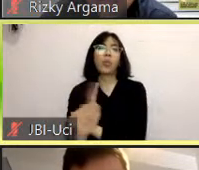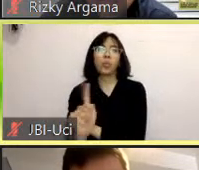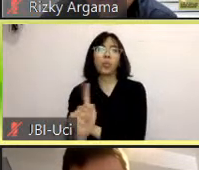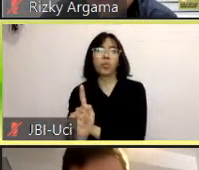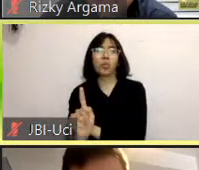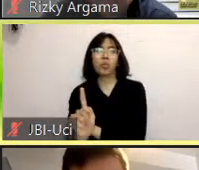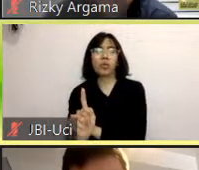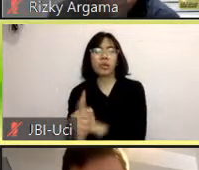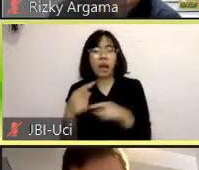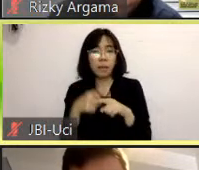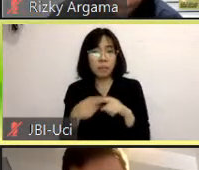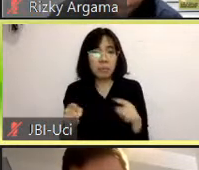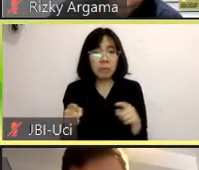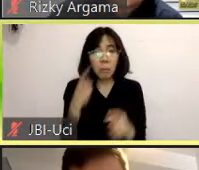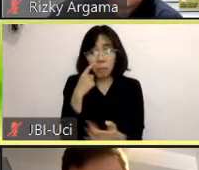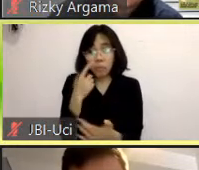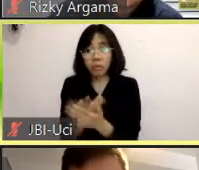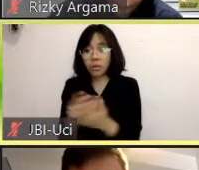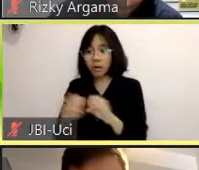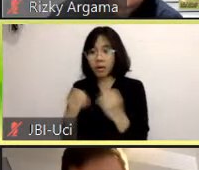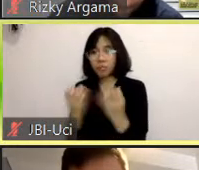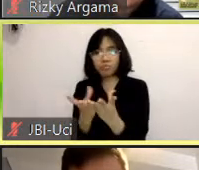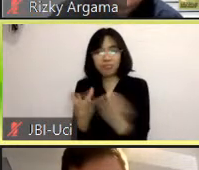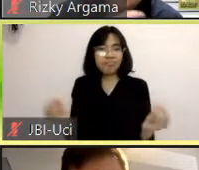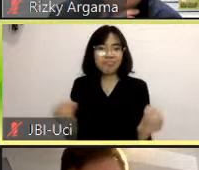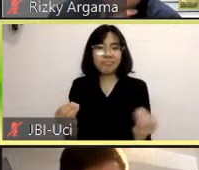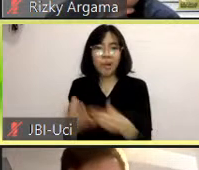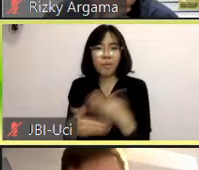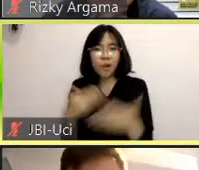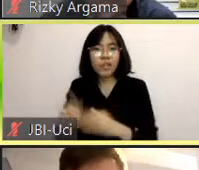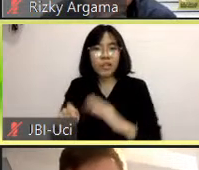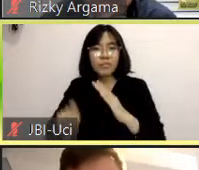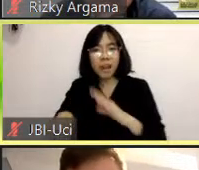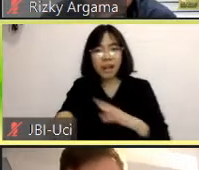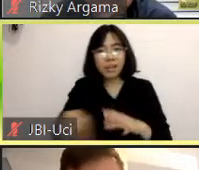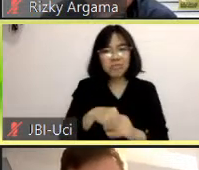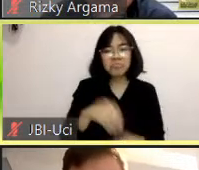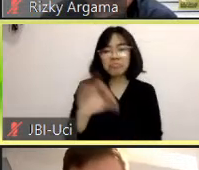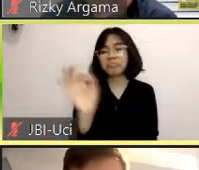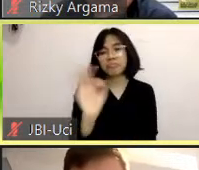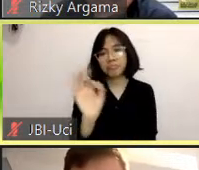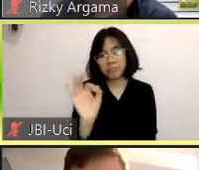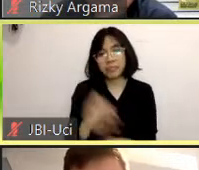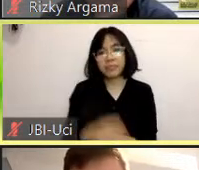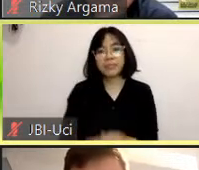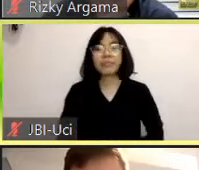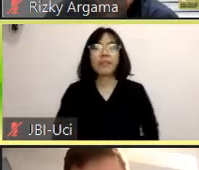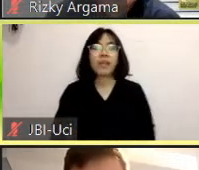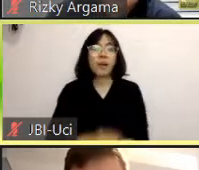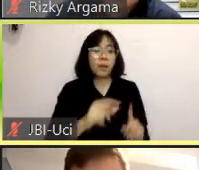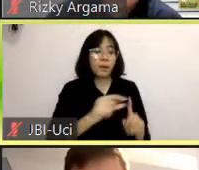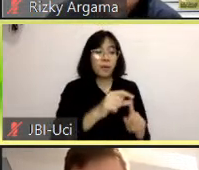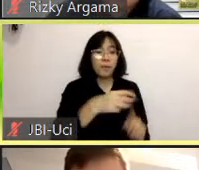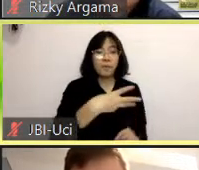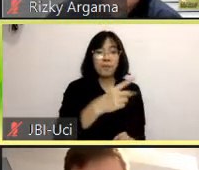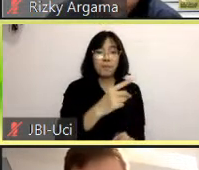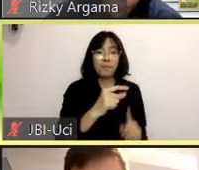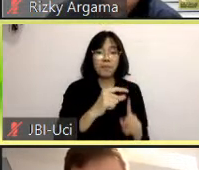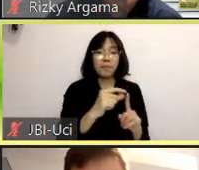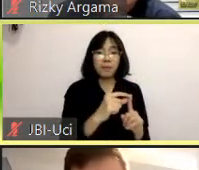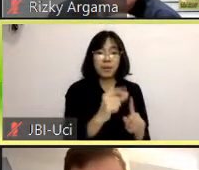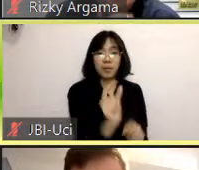Ormas, dan bisa sampai hari ini, dan Perpu ini sekarang sudah diterima jadi undang-undang,